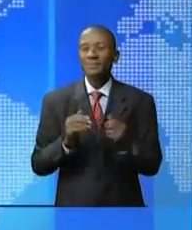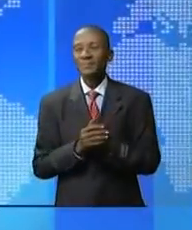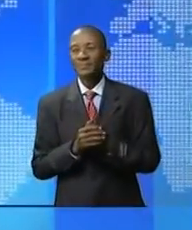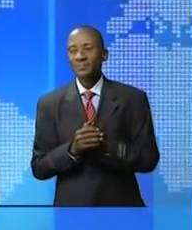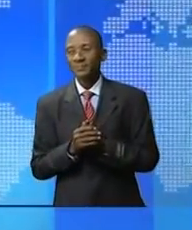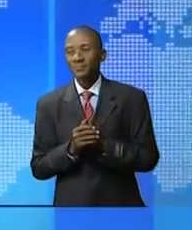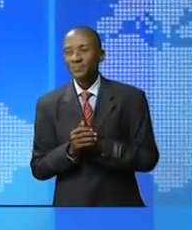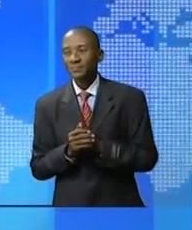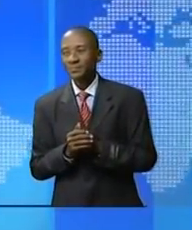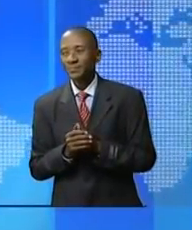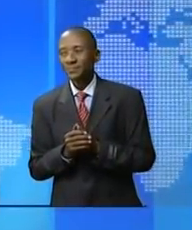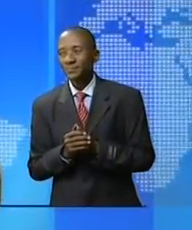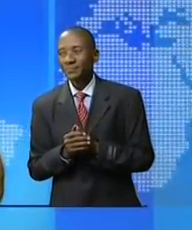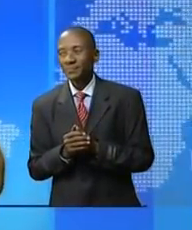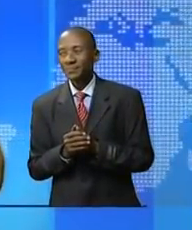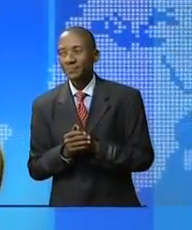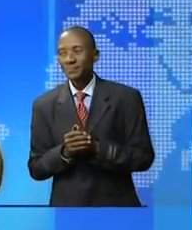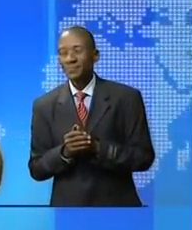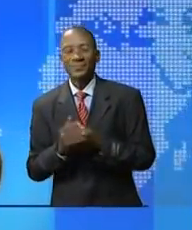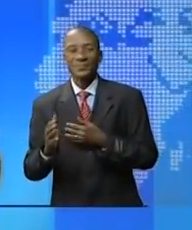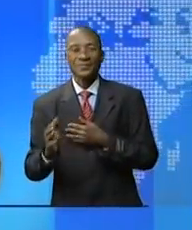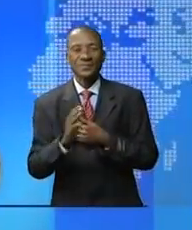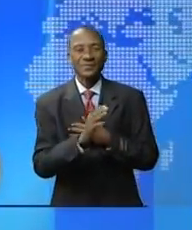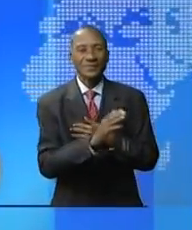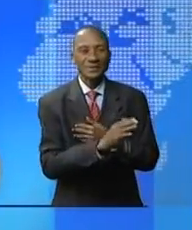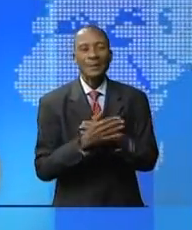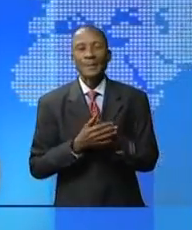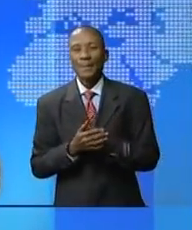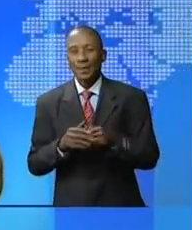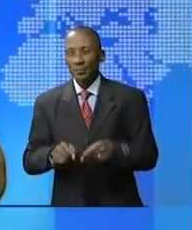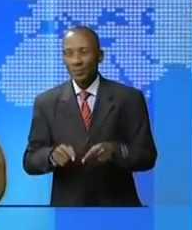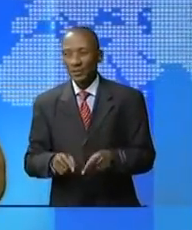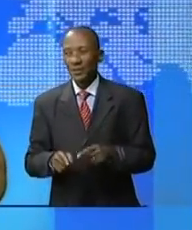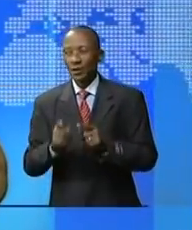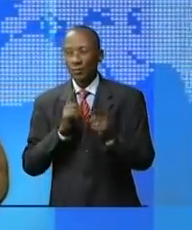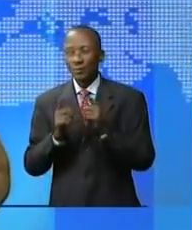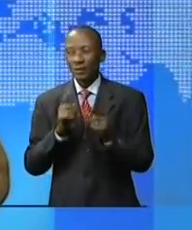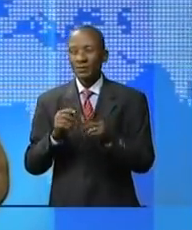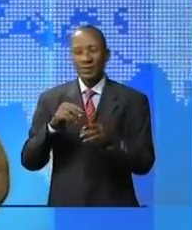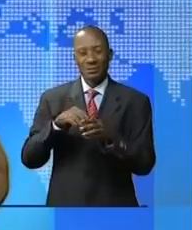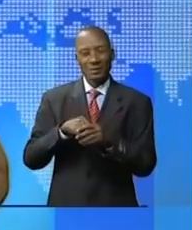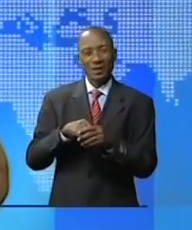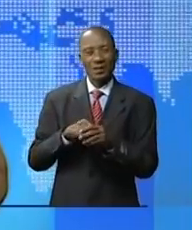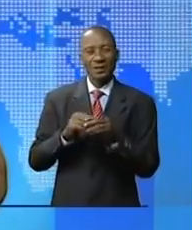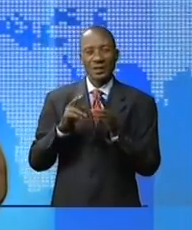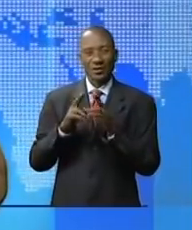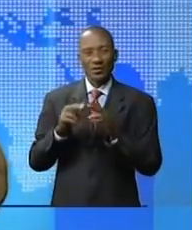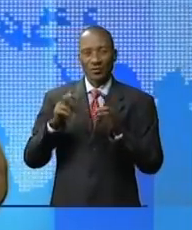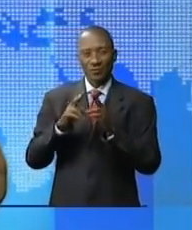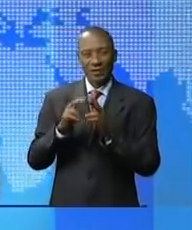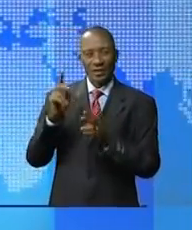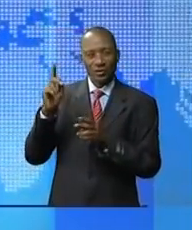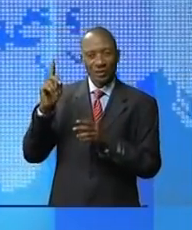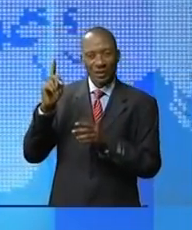La nationale numéro 1 menacée de coupure au niveau du village Misélé à 65 km de